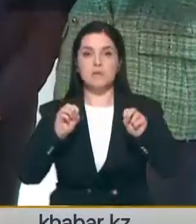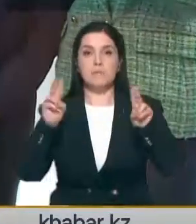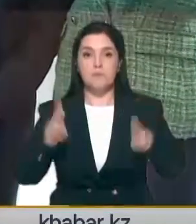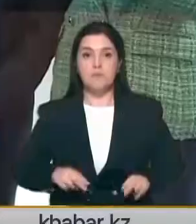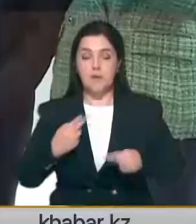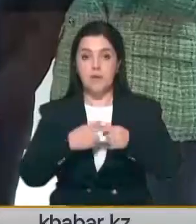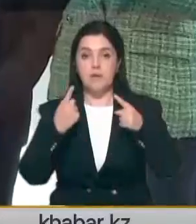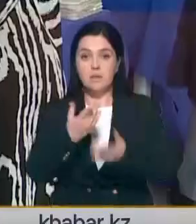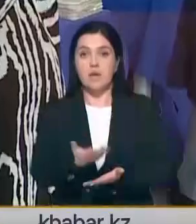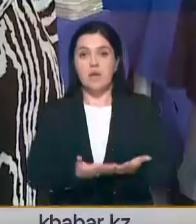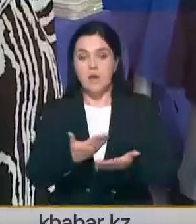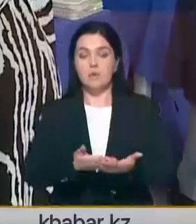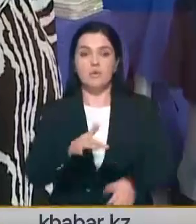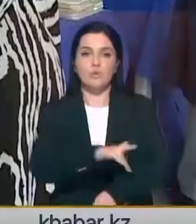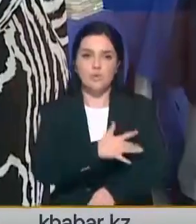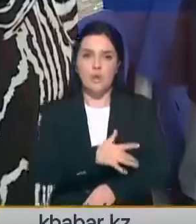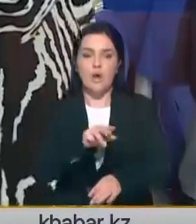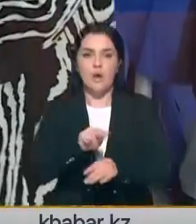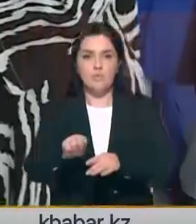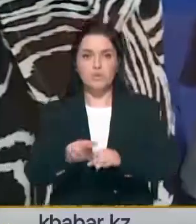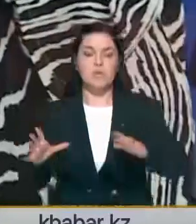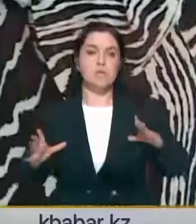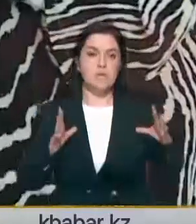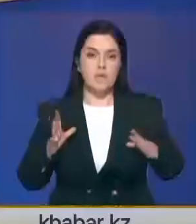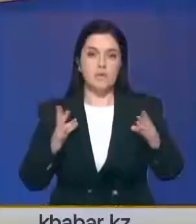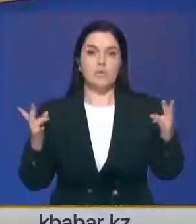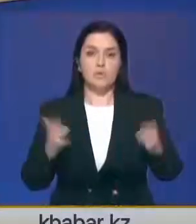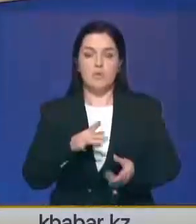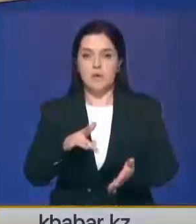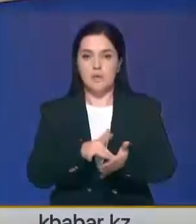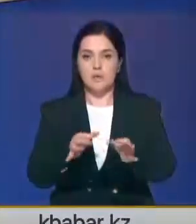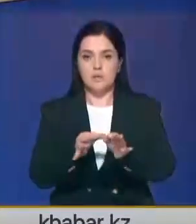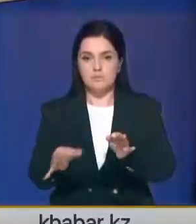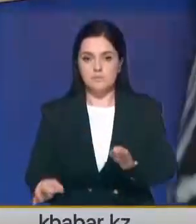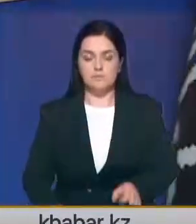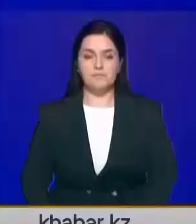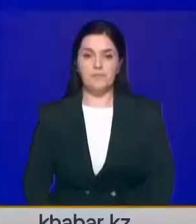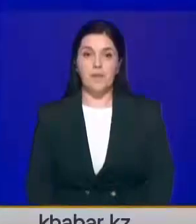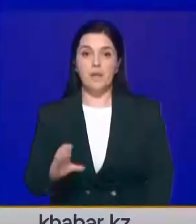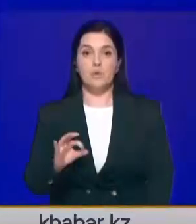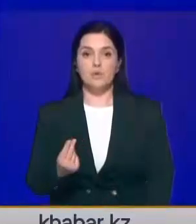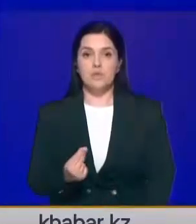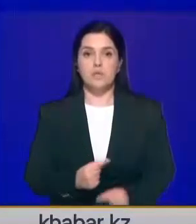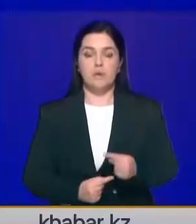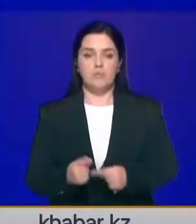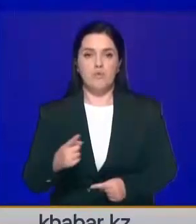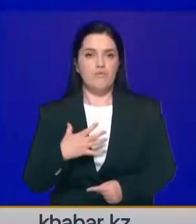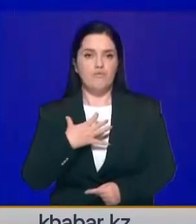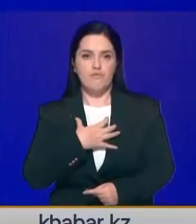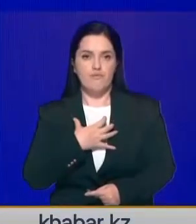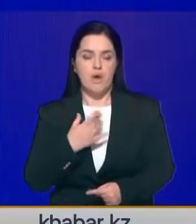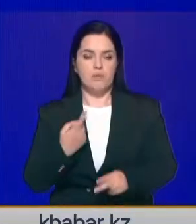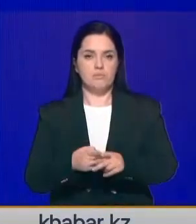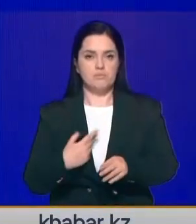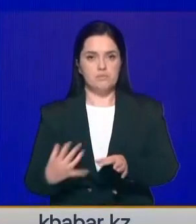включающая консультационные услуги, обучение, тренинги, особенно необходима в регионах. Социальные предприниматели являются важными партнерами